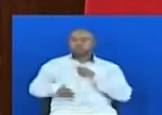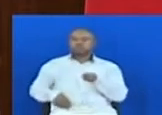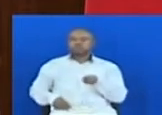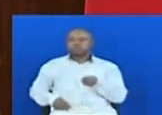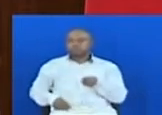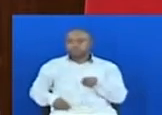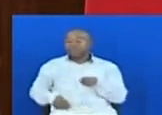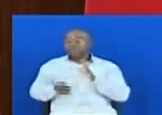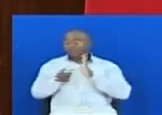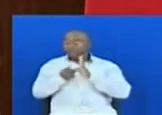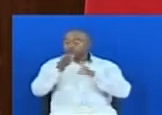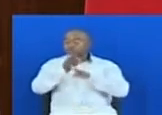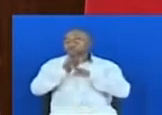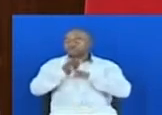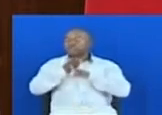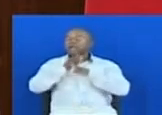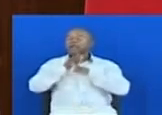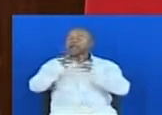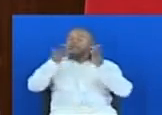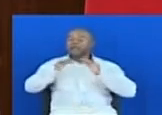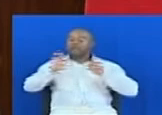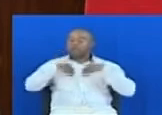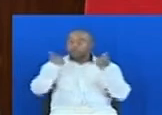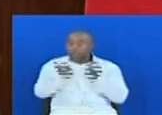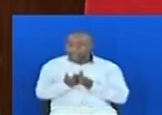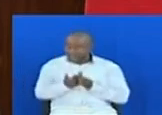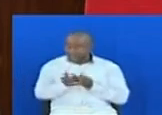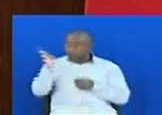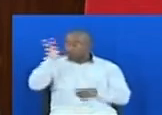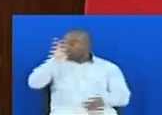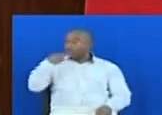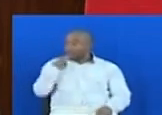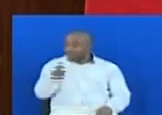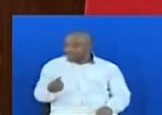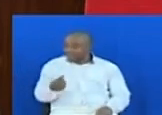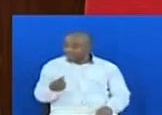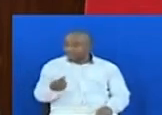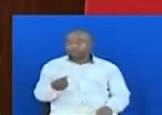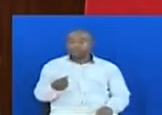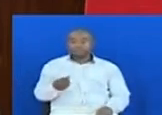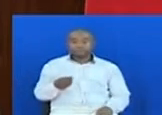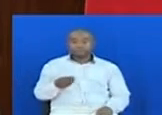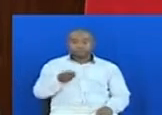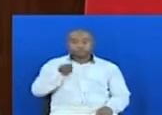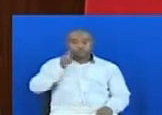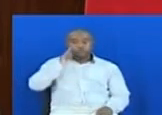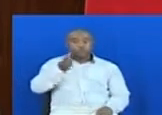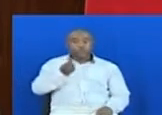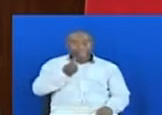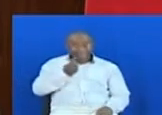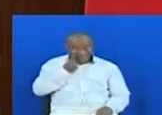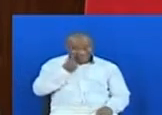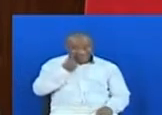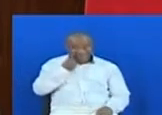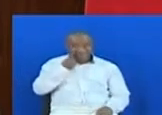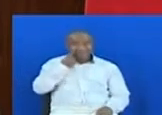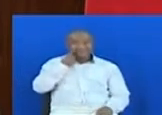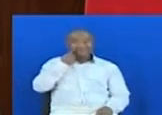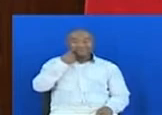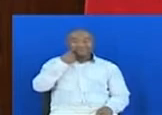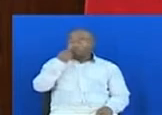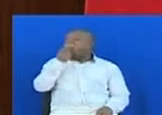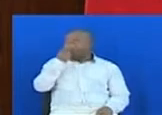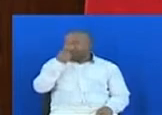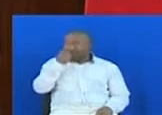Hata WHO at one point of time wakasema tujaribu sana kupunguza, kuangalia ama kusikiliza